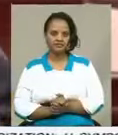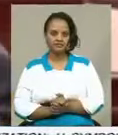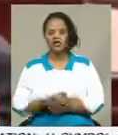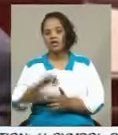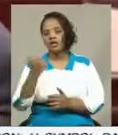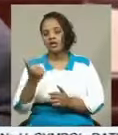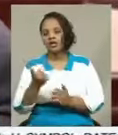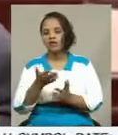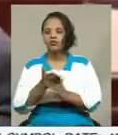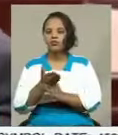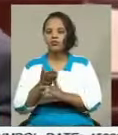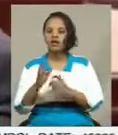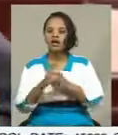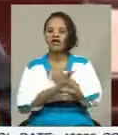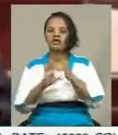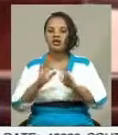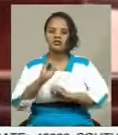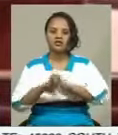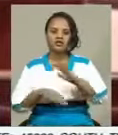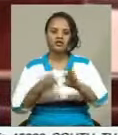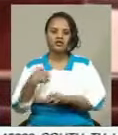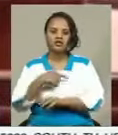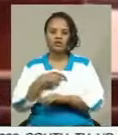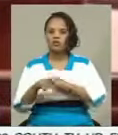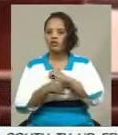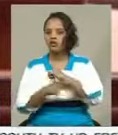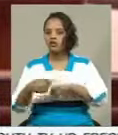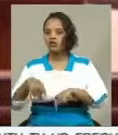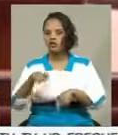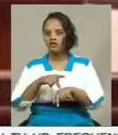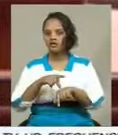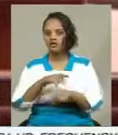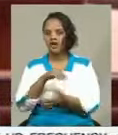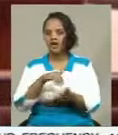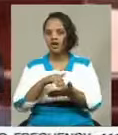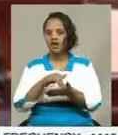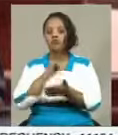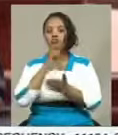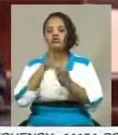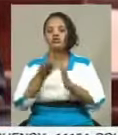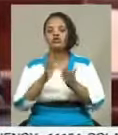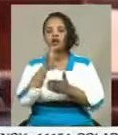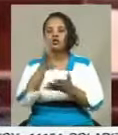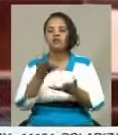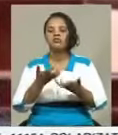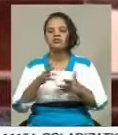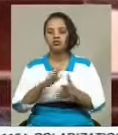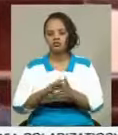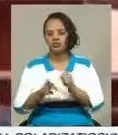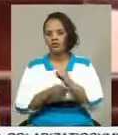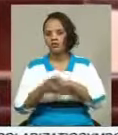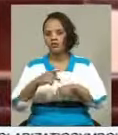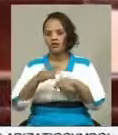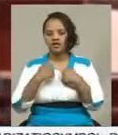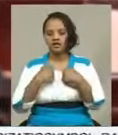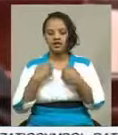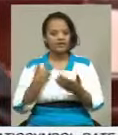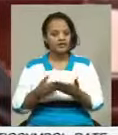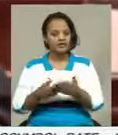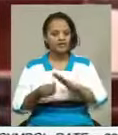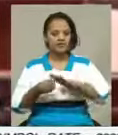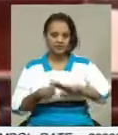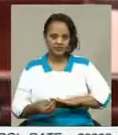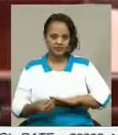በሌላ በኩል ይህ ሀገራዊ ምክክር ከኛው ከፖለቲካ ፓርቲዎች መካከል እውን እንዳይሆን የምንፈልግ ፖለቲካ ፓርቲዎች አለ። ይህንንም